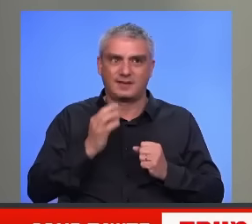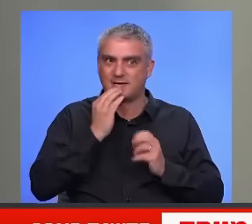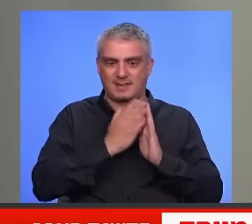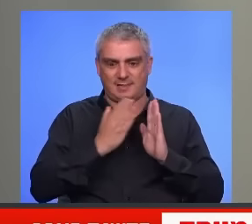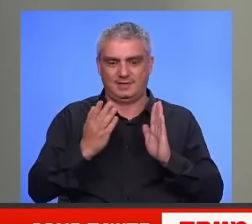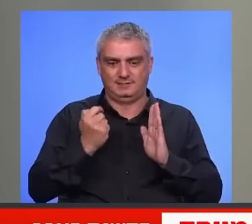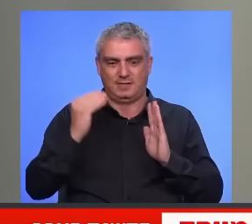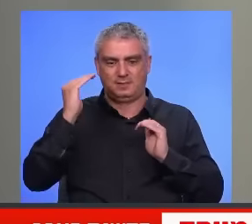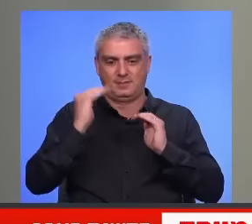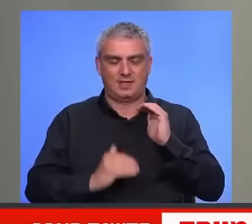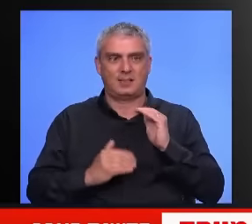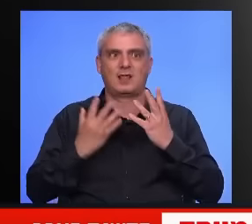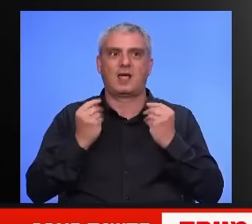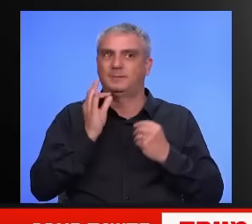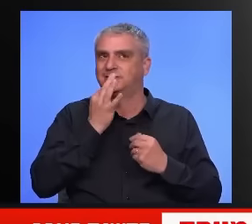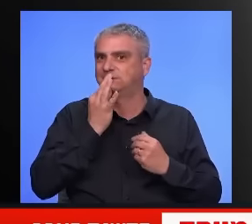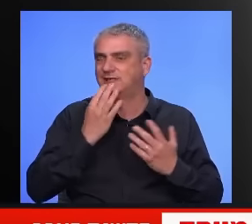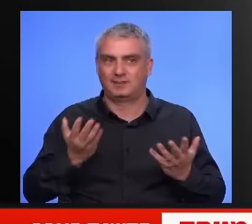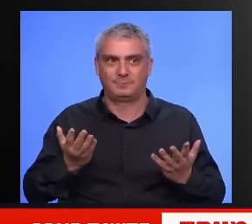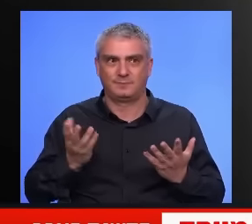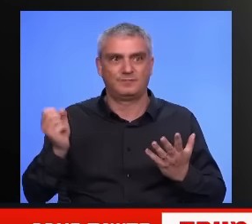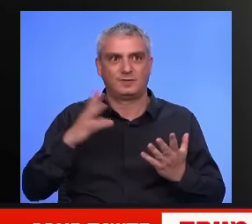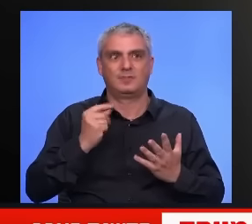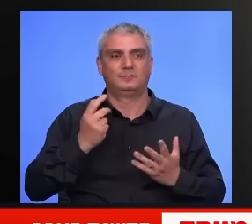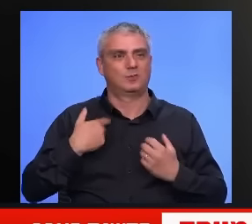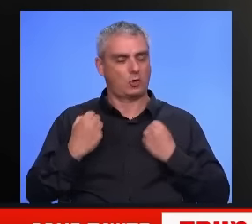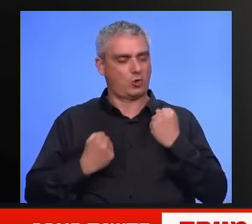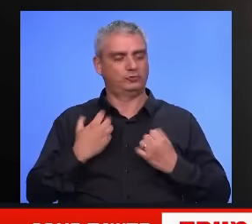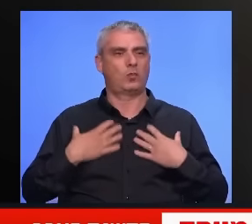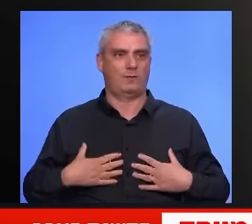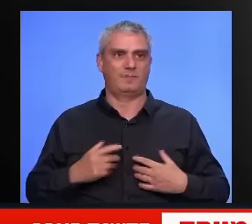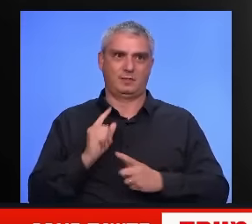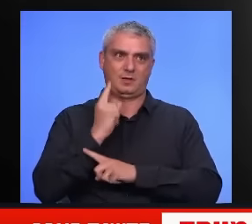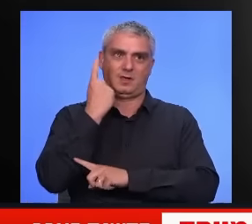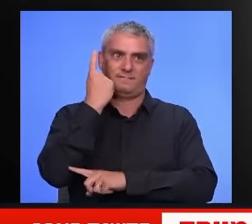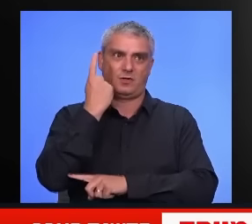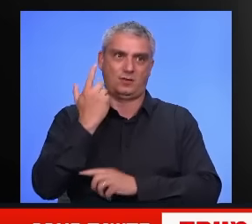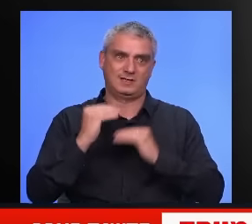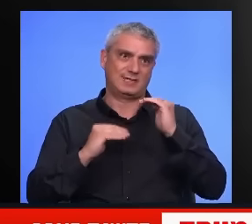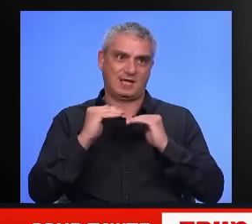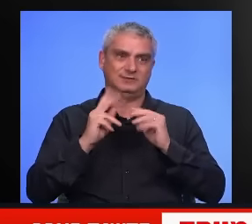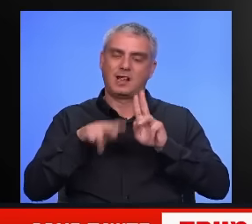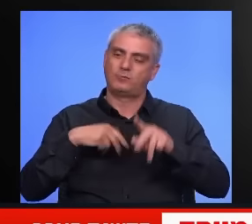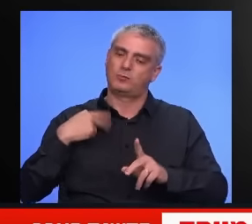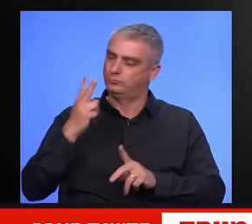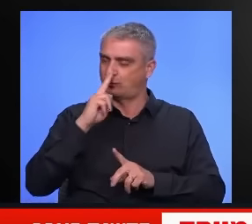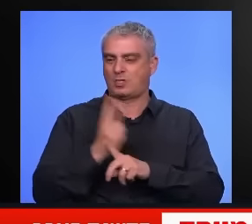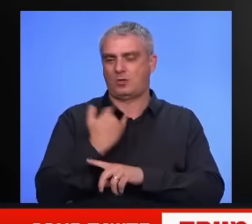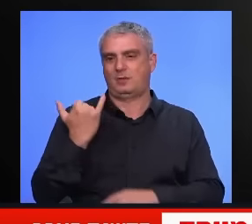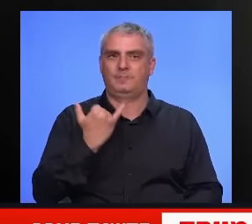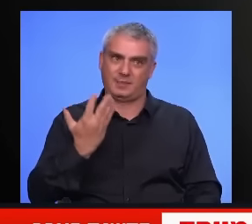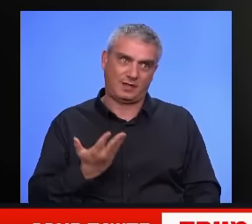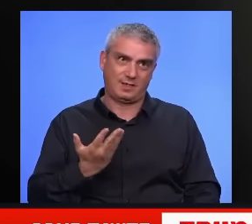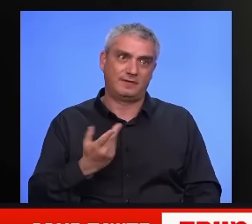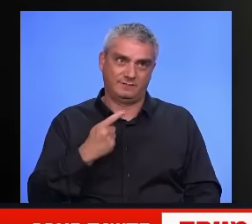קצת ירד, שיש המון צעירים, והם באו עם סיבולת וכושר גופני גבוה ביחס למטופלים שאנחנו רגילים.